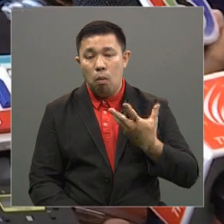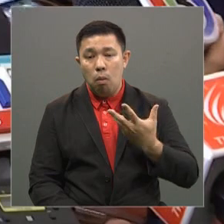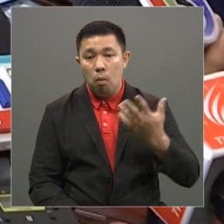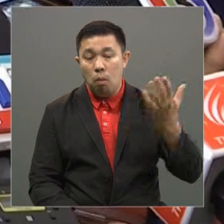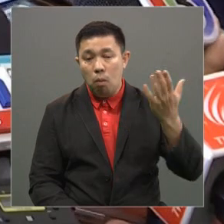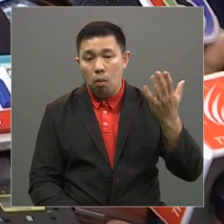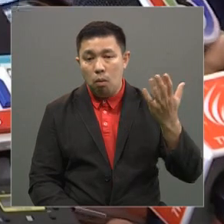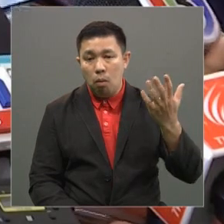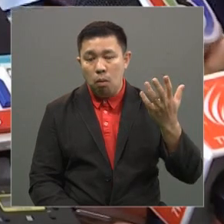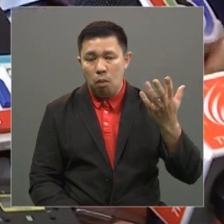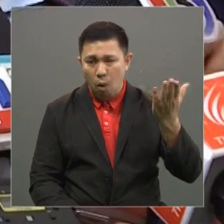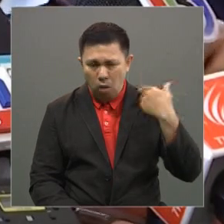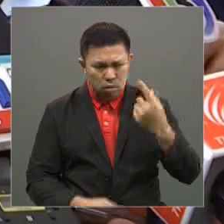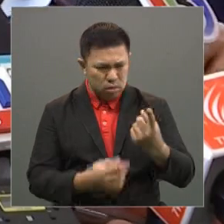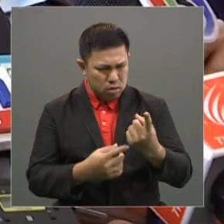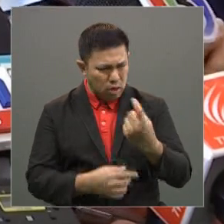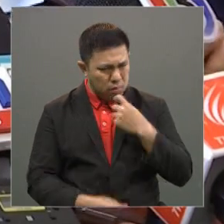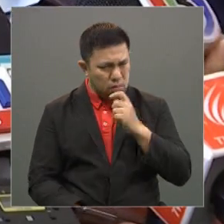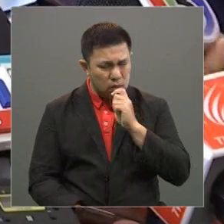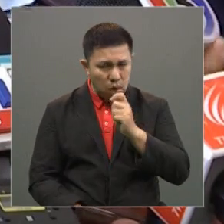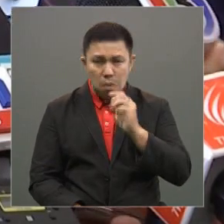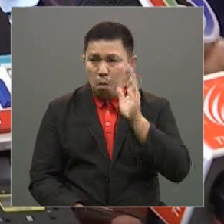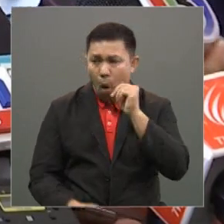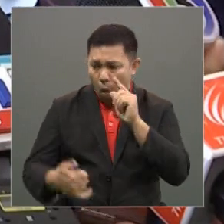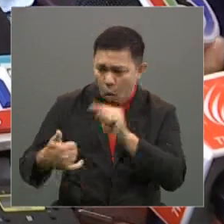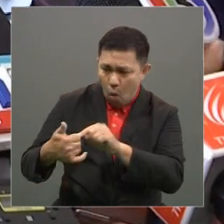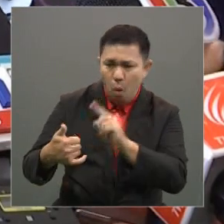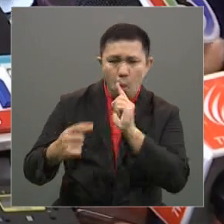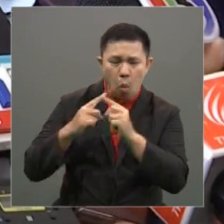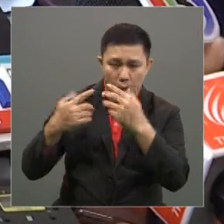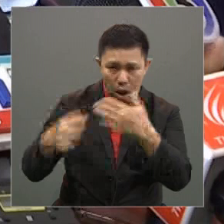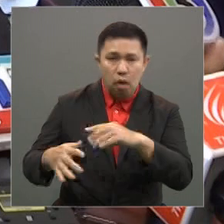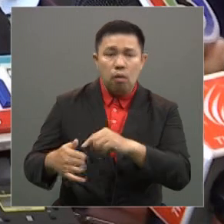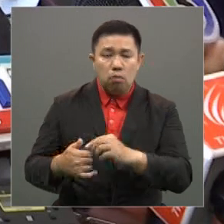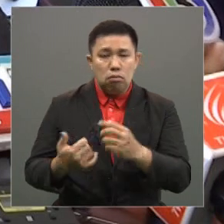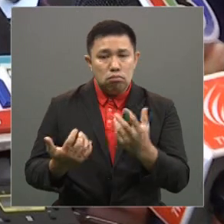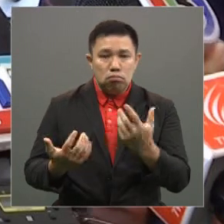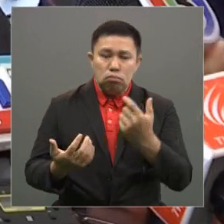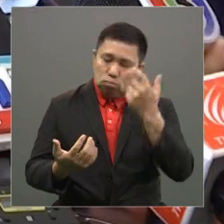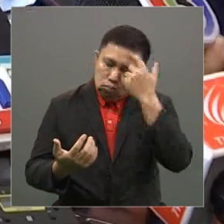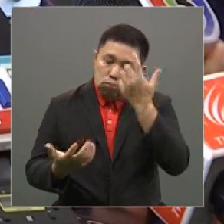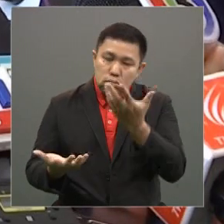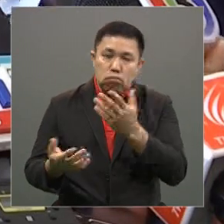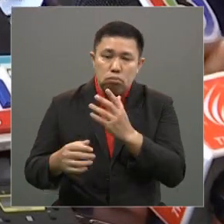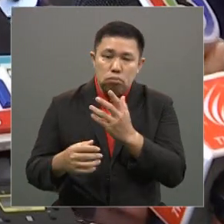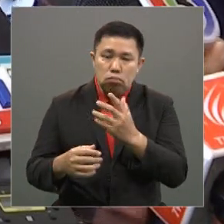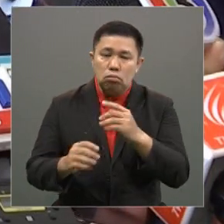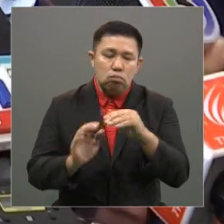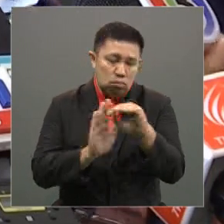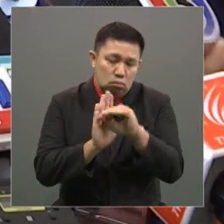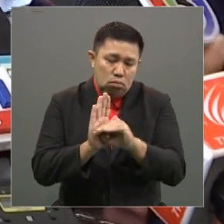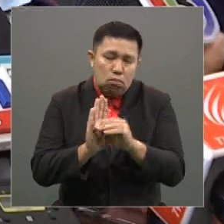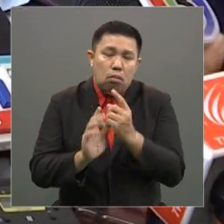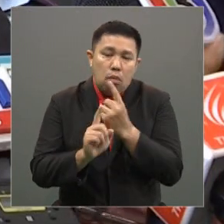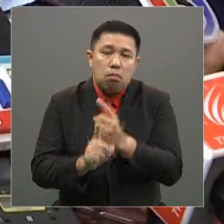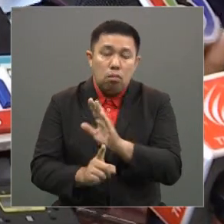เข้ามาสัมภาษณ์เรียกสัมภาษณ์ไหมที่เข้ามาคุยกับคุณพ่อแล้วใช่ไหมคะก็คงตามนั้นตามกระบวนการไปค่ะ